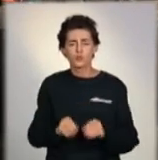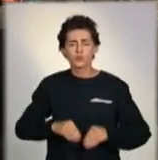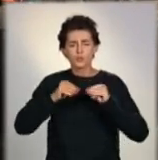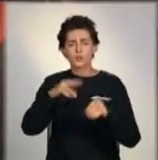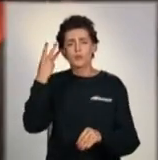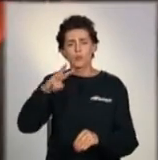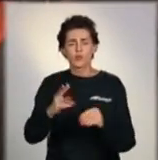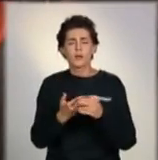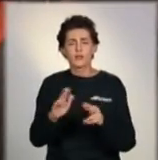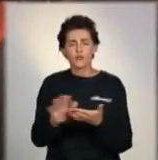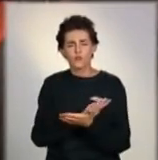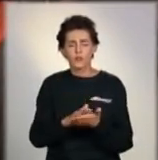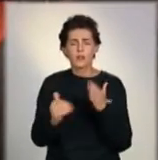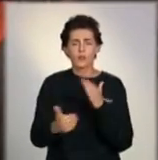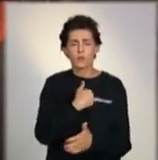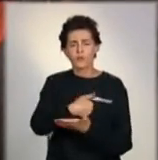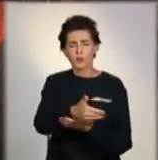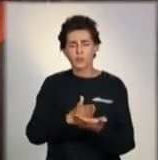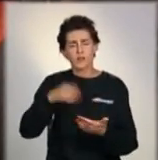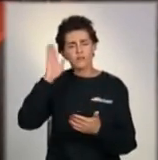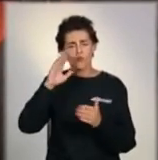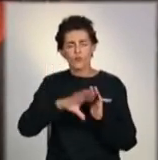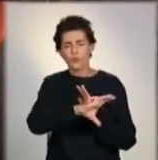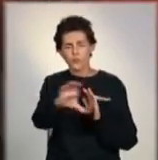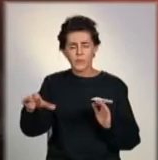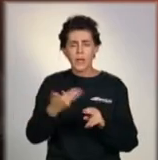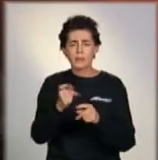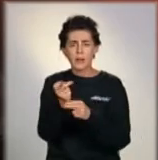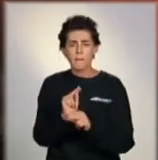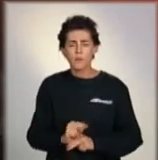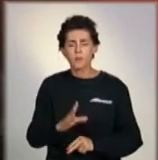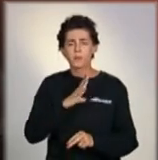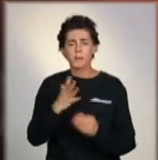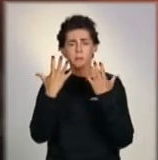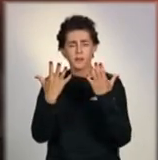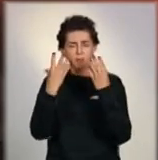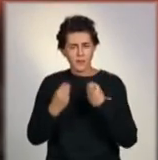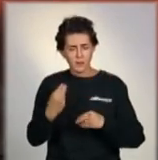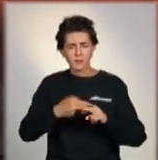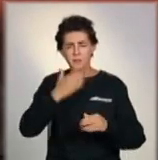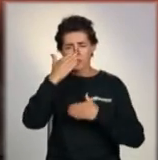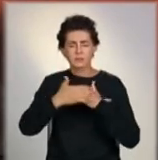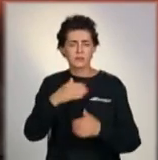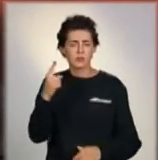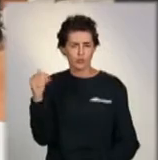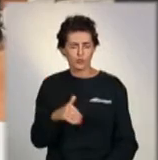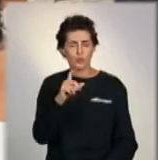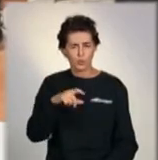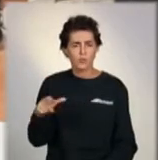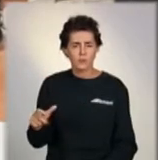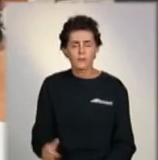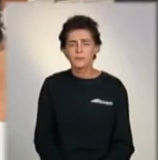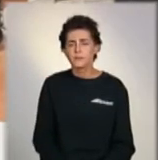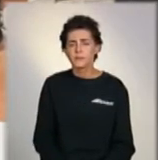сучасні фільтри, оновили обладнання та водовід. У ремонті, який тривав 5 днів, задіяли 1000 людей.